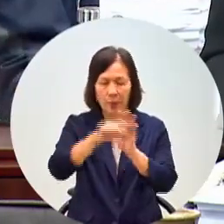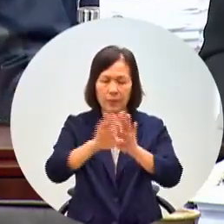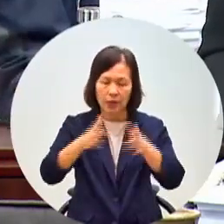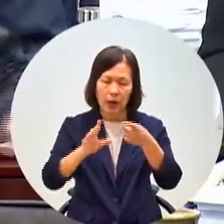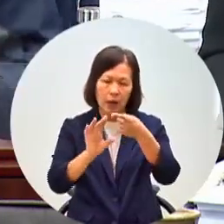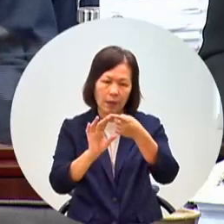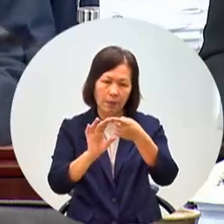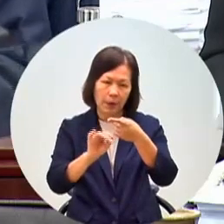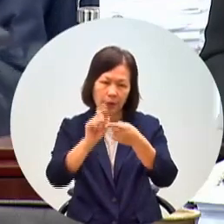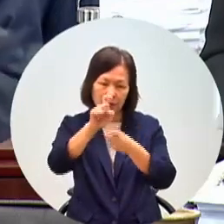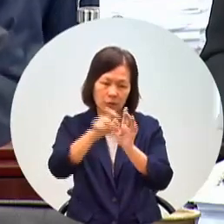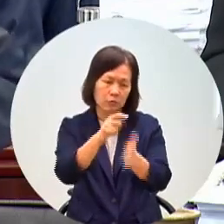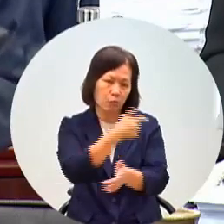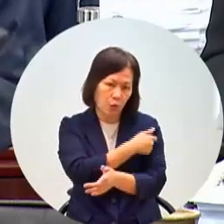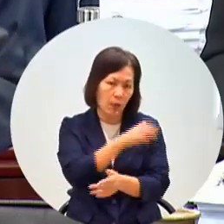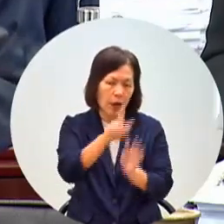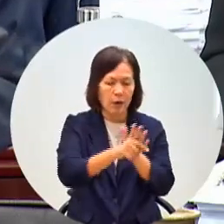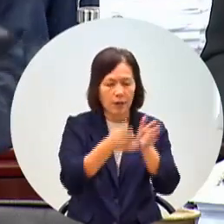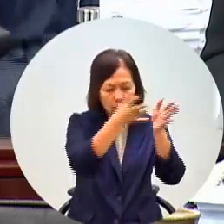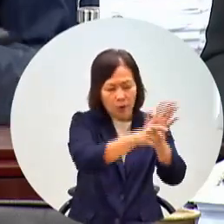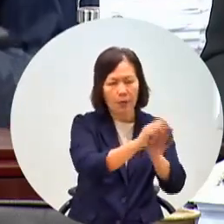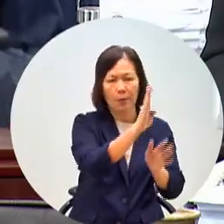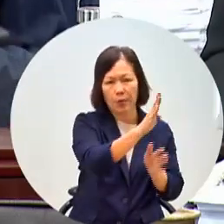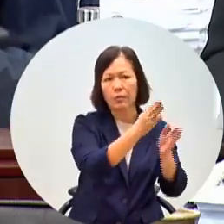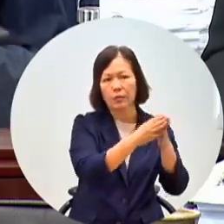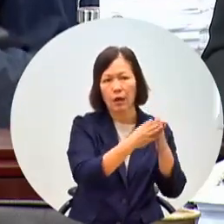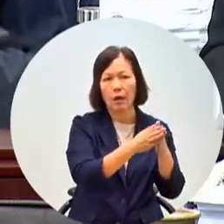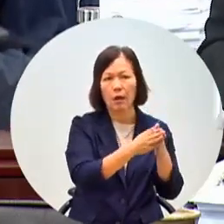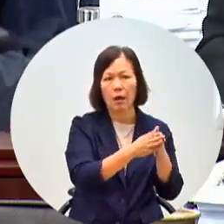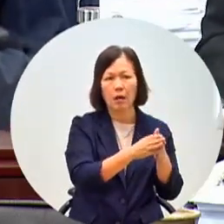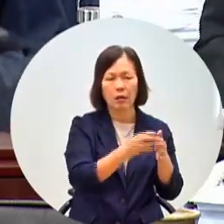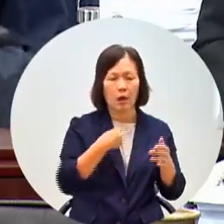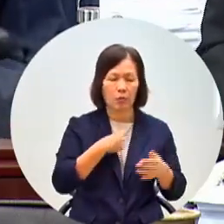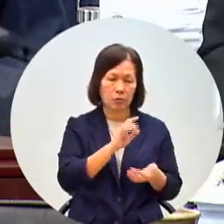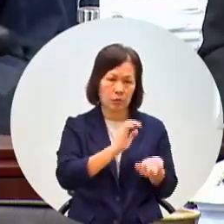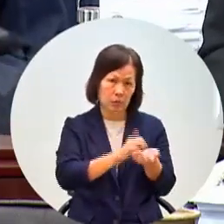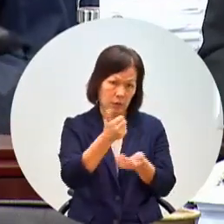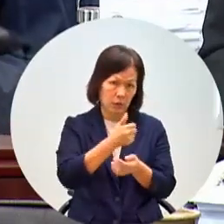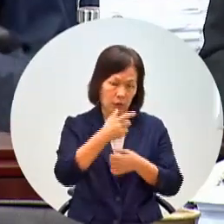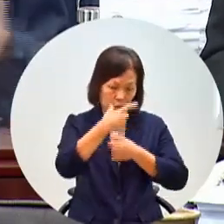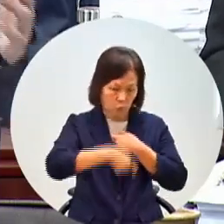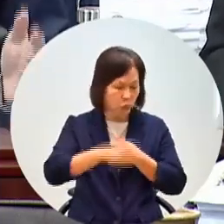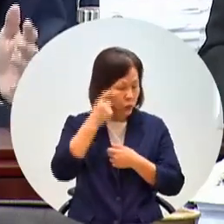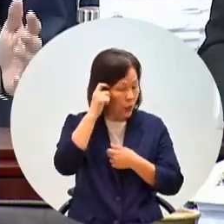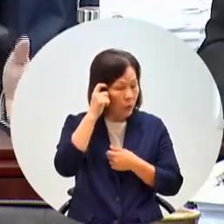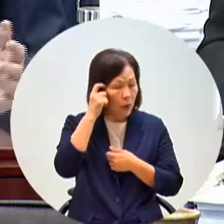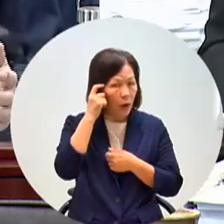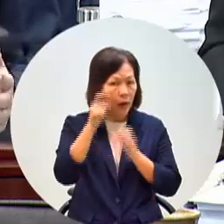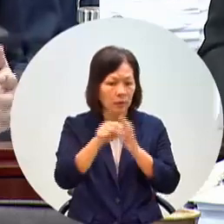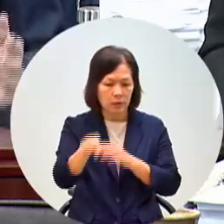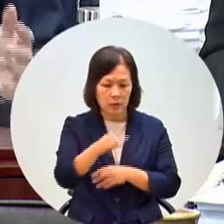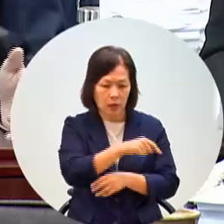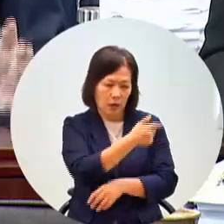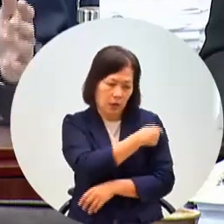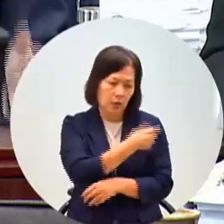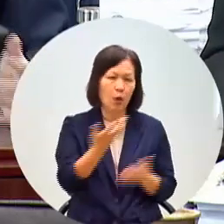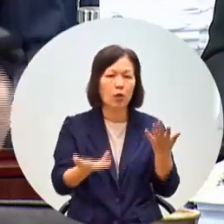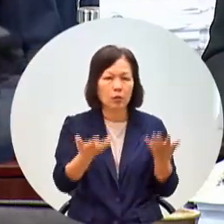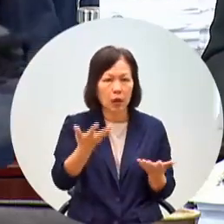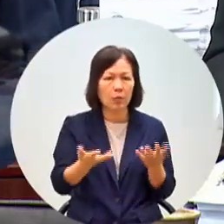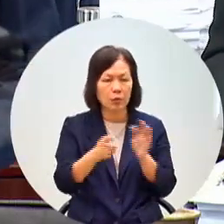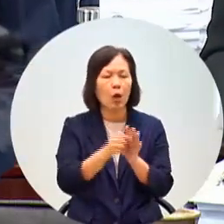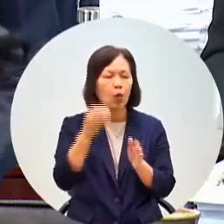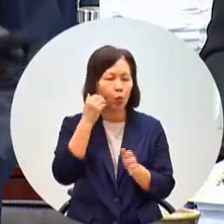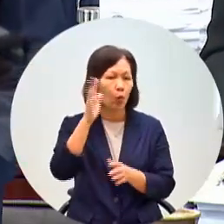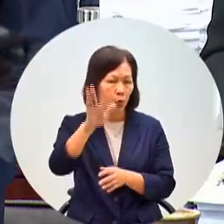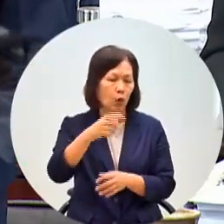没人要住，现在大家要住 BNT，我站在医师的角度来看，两种疫苗都差不多，有就赶